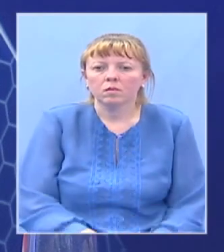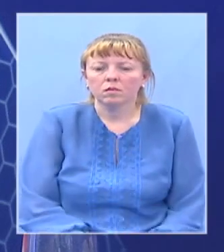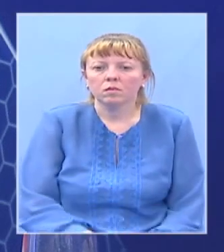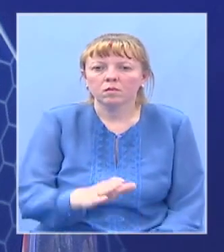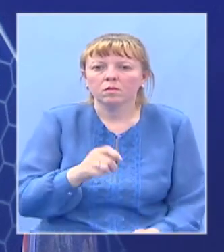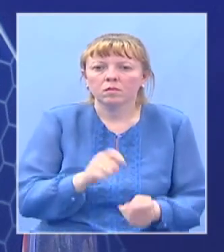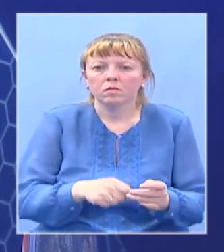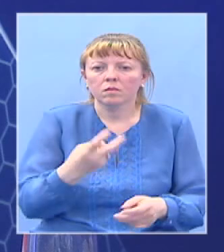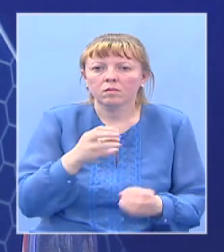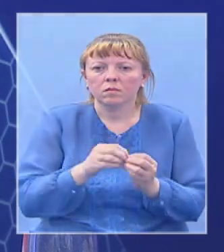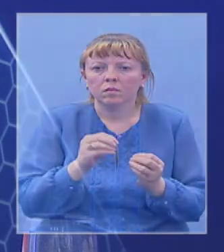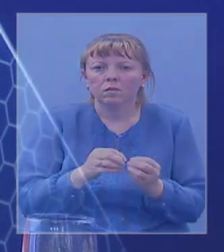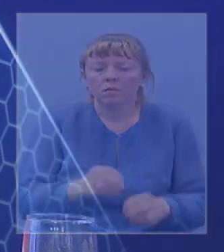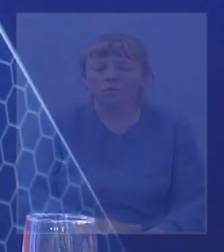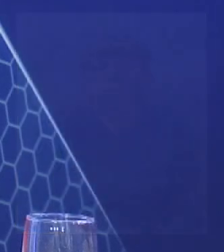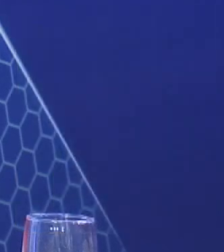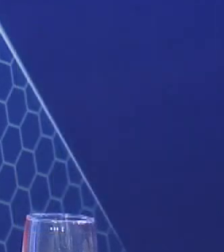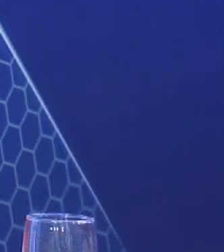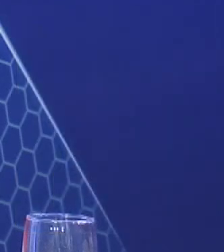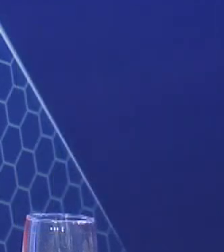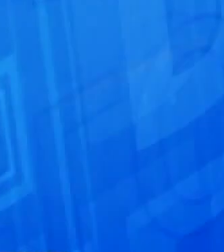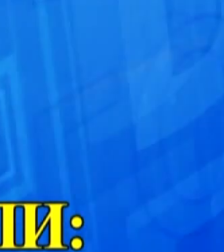переключайтесь оставайтесь с нами